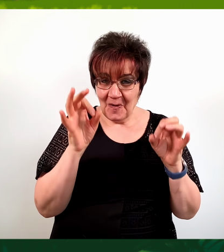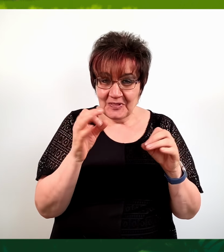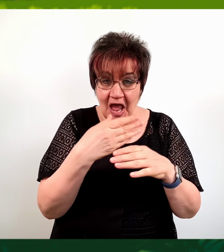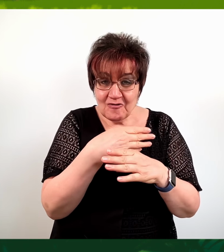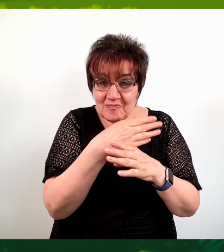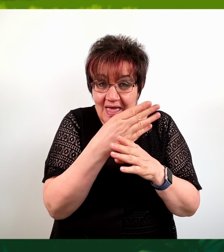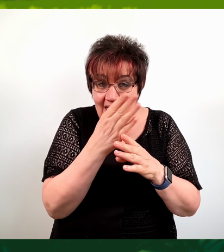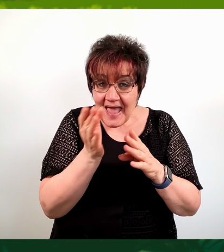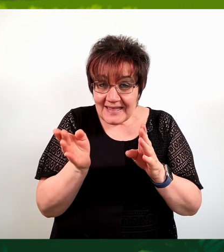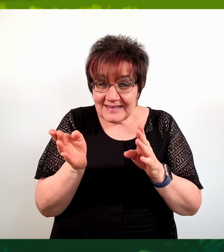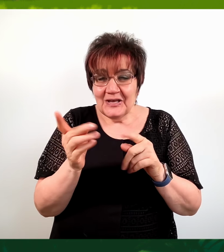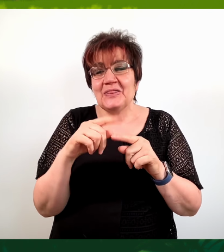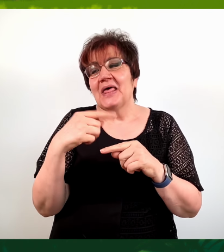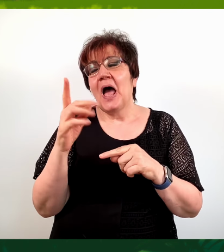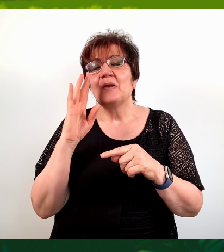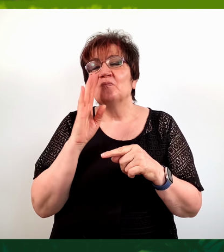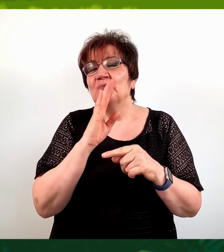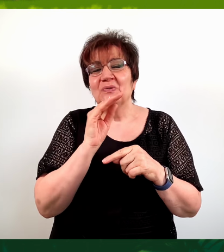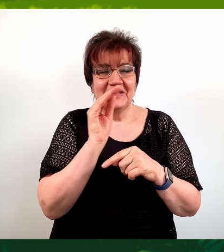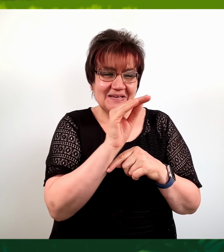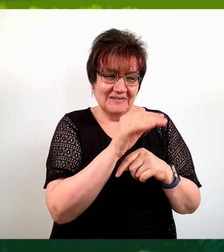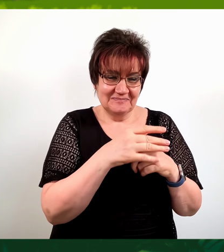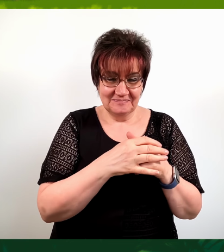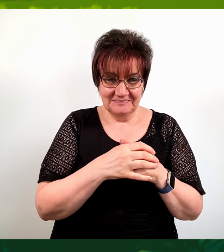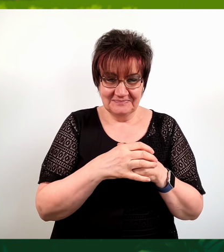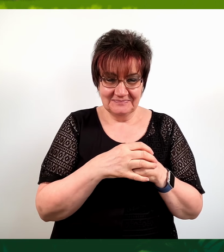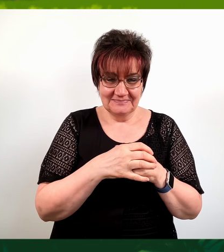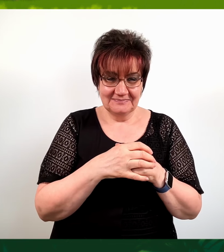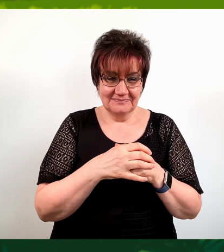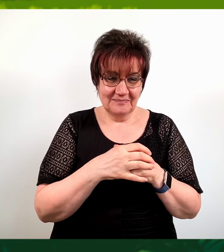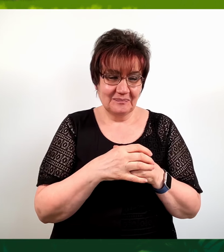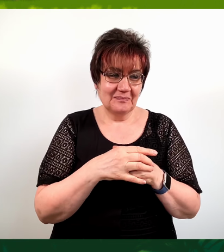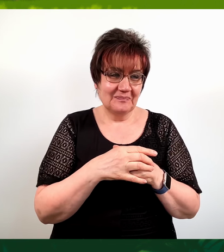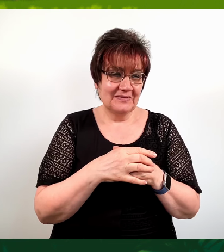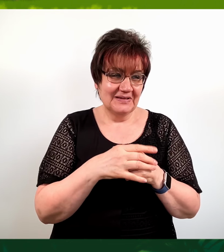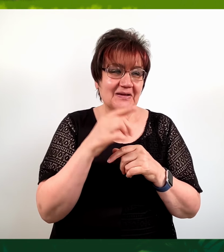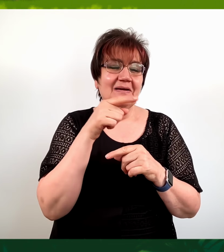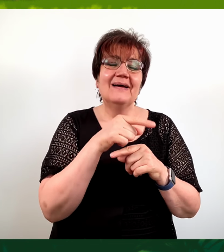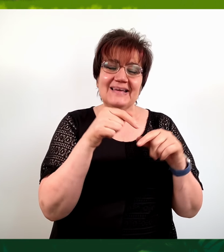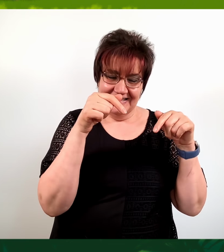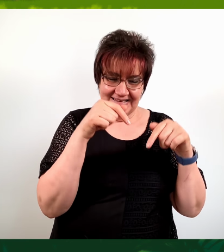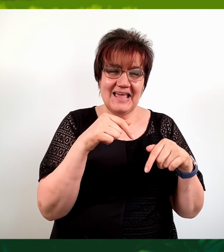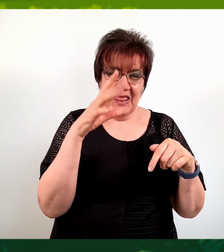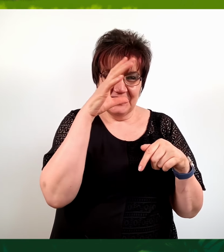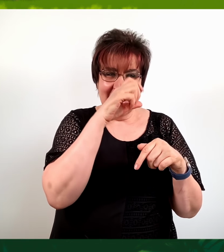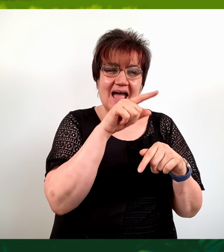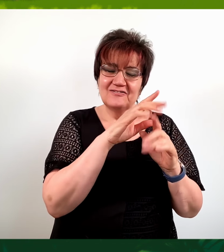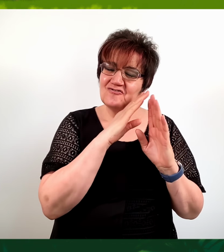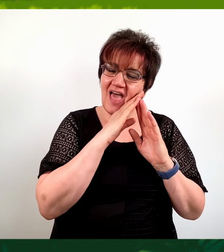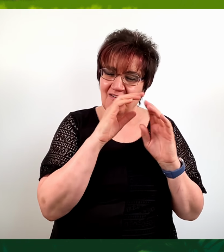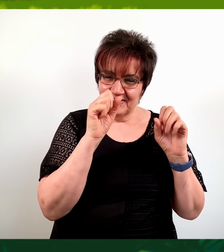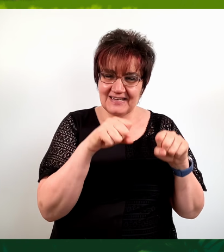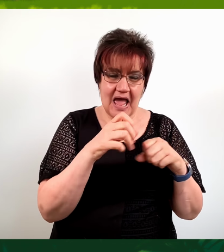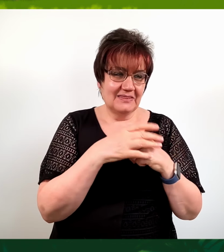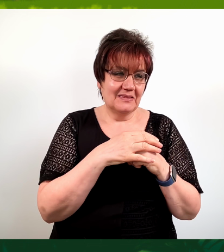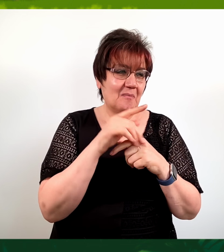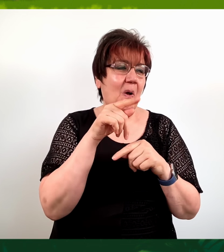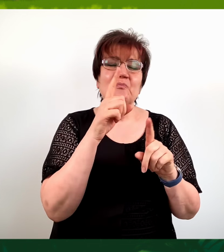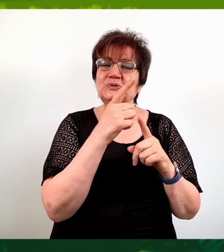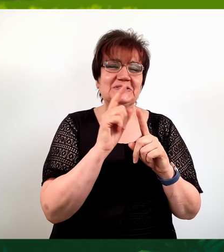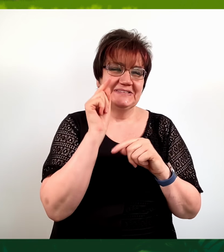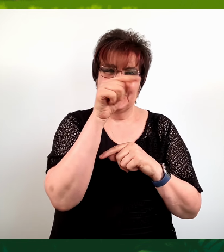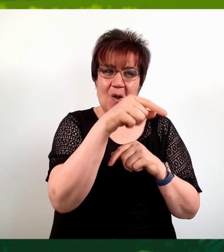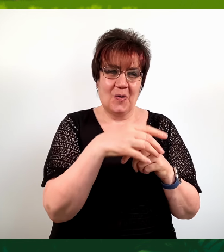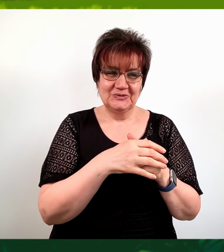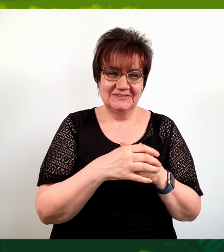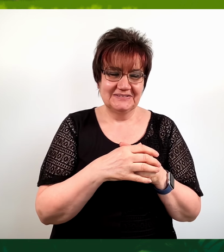spät wurde, da sagte die Mutter zu den Bären, Du kannst die Nacht hier vor dem Feuer verbringen, so brauchst du